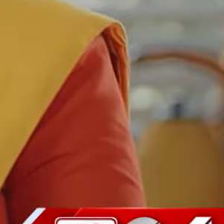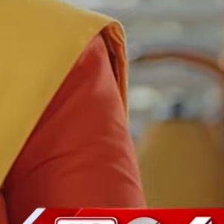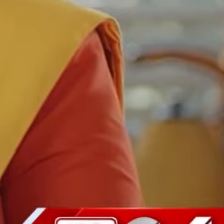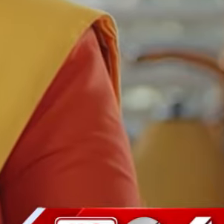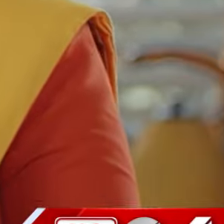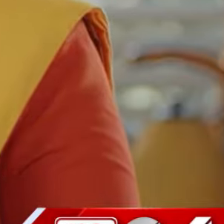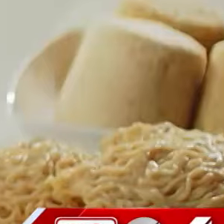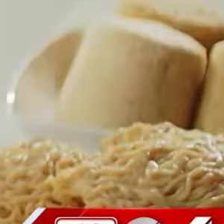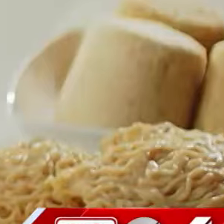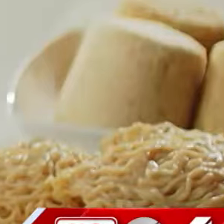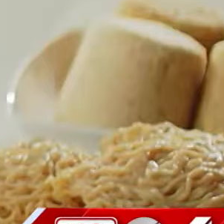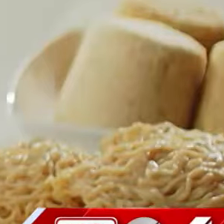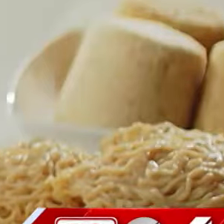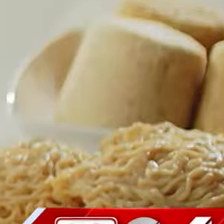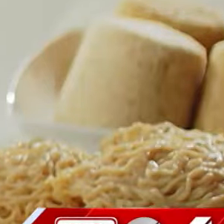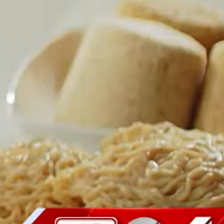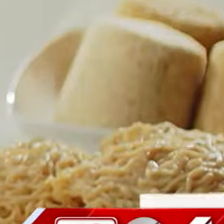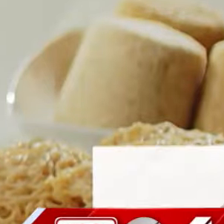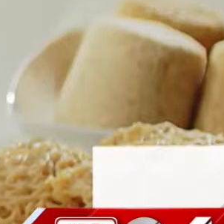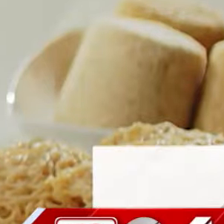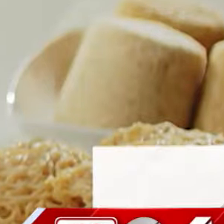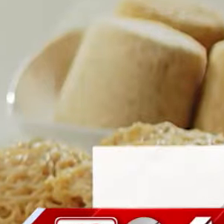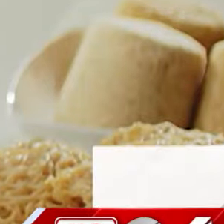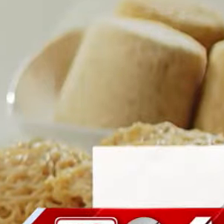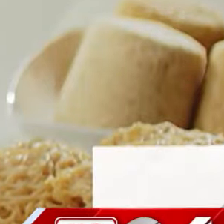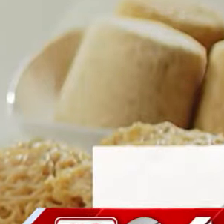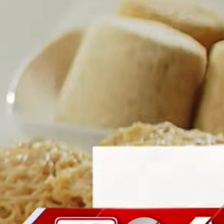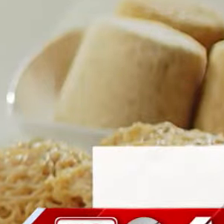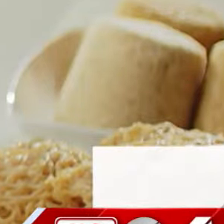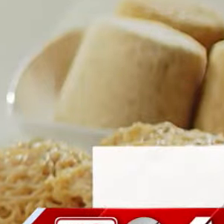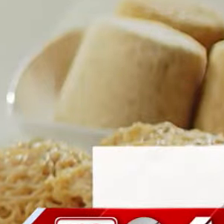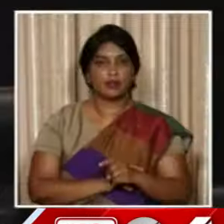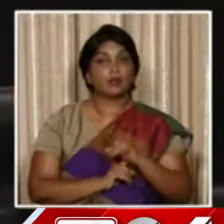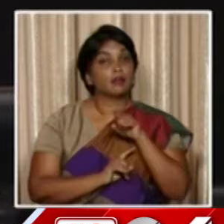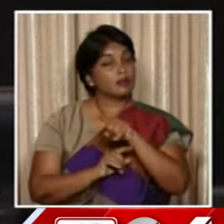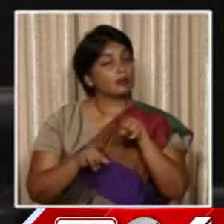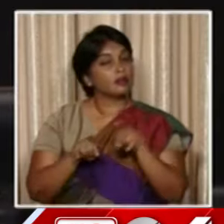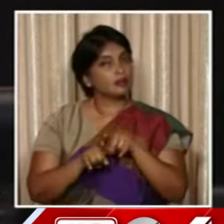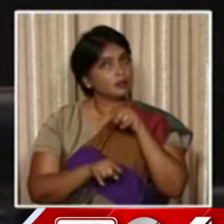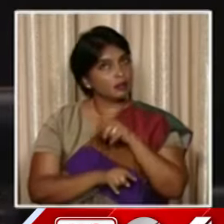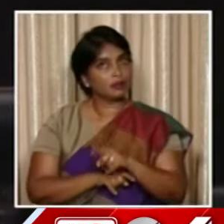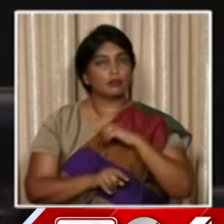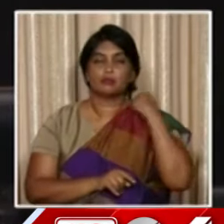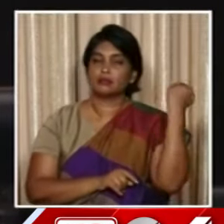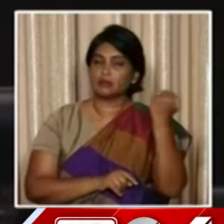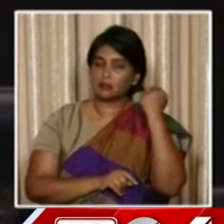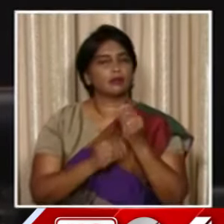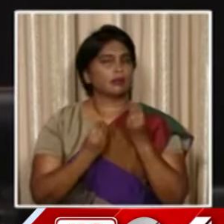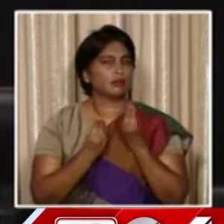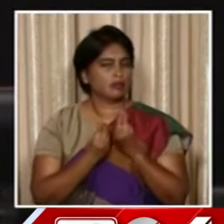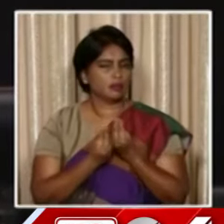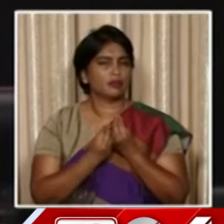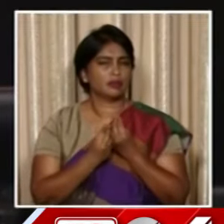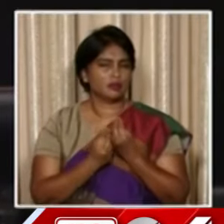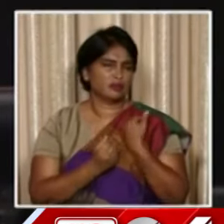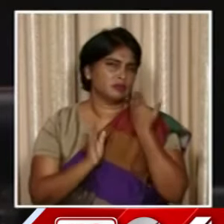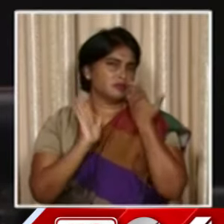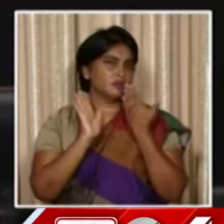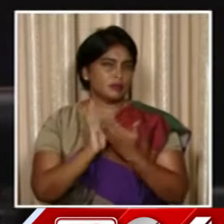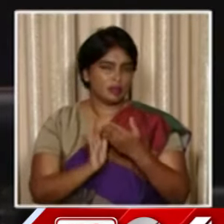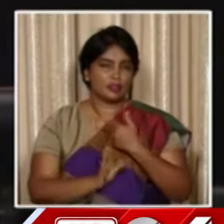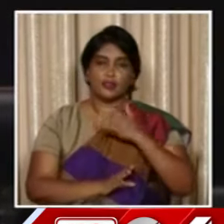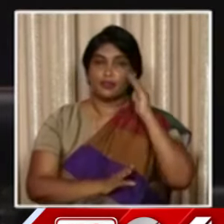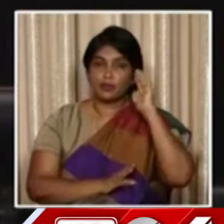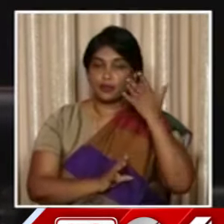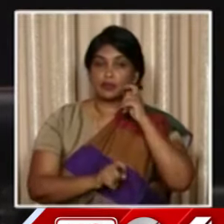CBL සමපෝෂ දවස ජීවයෙන් අරමුණ සමබර ධාන්‍යමය පෝෂණය. ඔහුගේ කතාව තුළ ඔහු ඇඟෙව්වා මේ